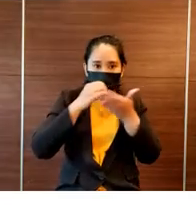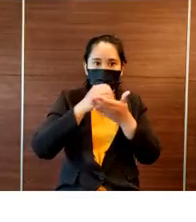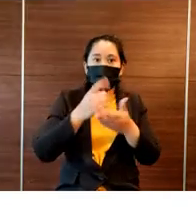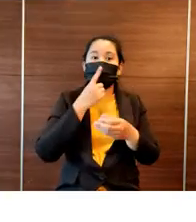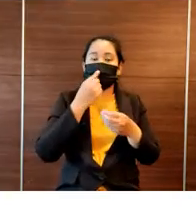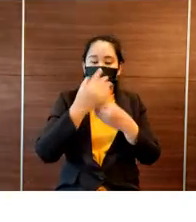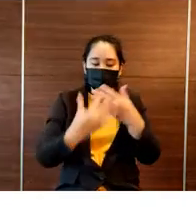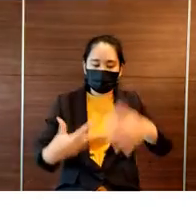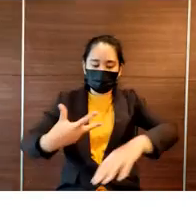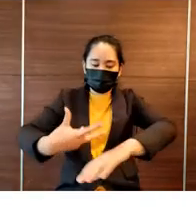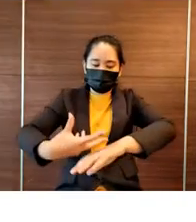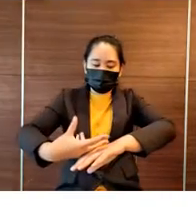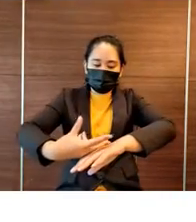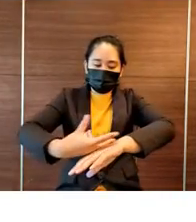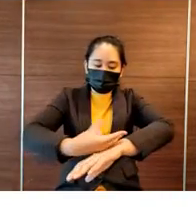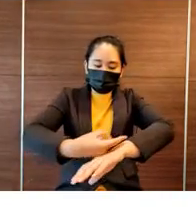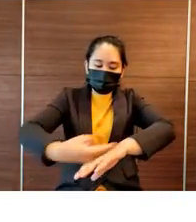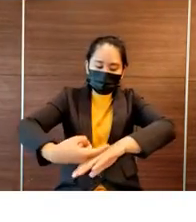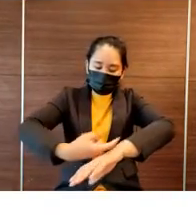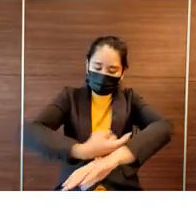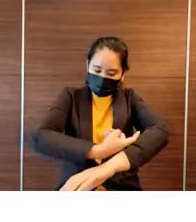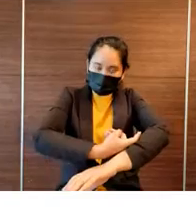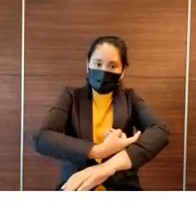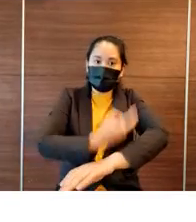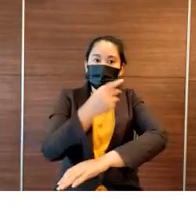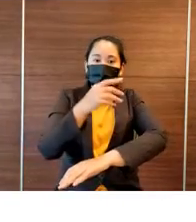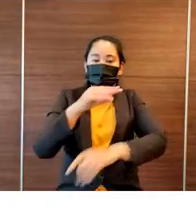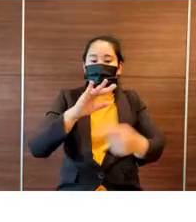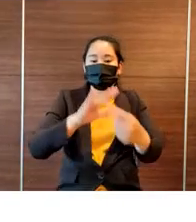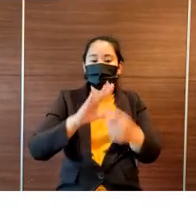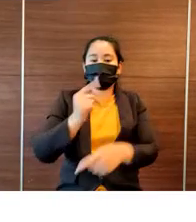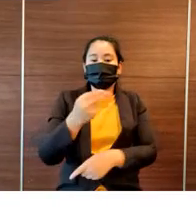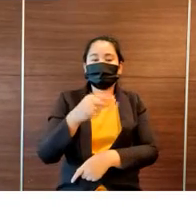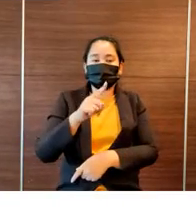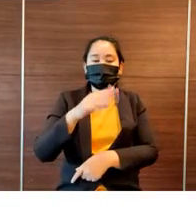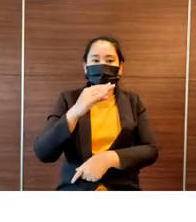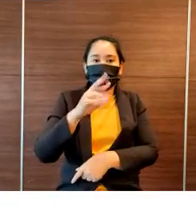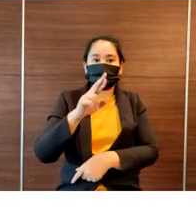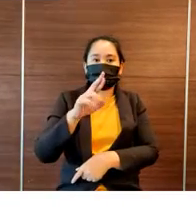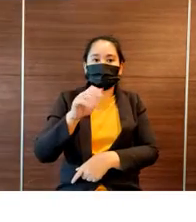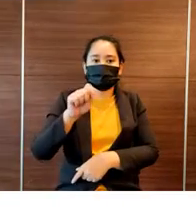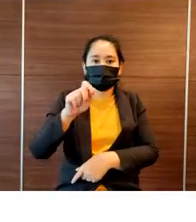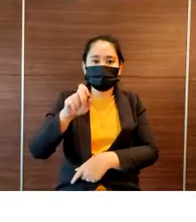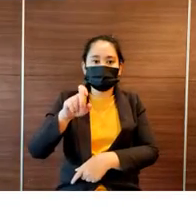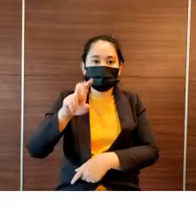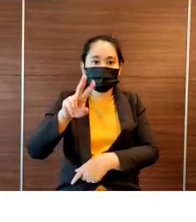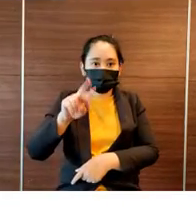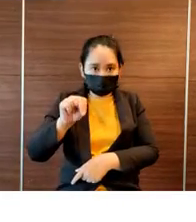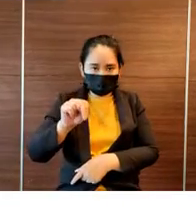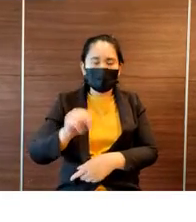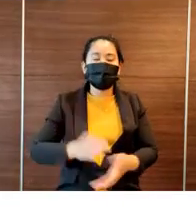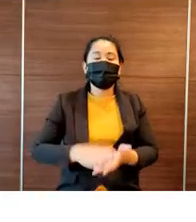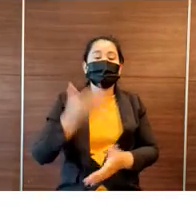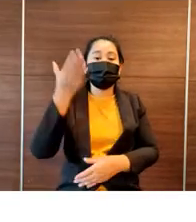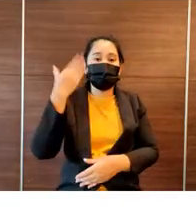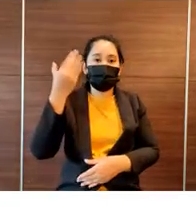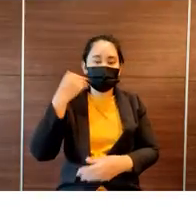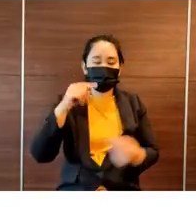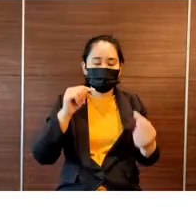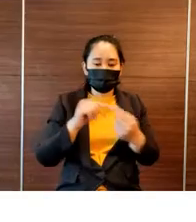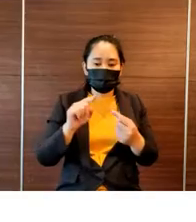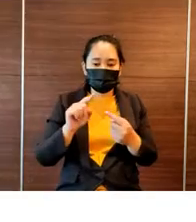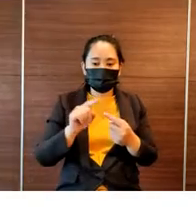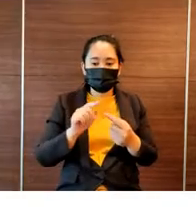าเส้น4ปีก่อนเราเริ่มเนี่ยเราพยายามพูดคุยแล้วก็เรียนรู้อย่างตลอดเวลาไม่ว่าจะผ่านตอนนั้น AHRI อยู่